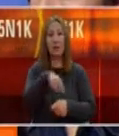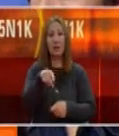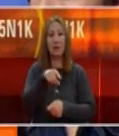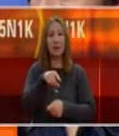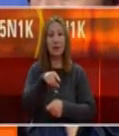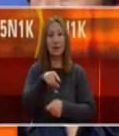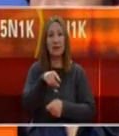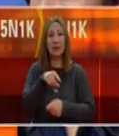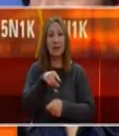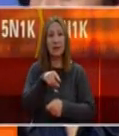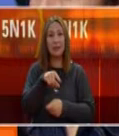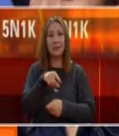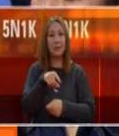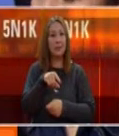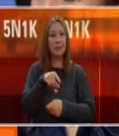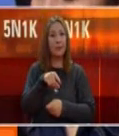tarımımızın